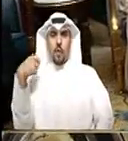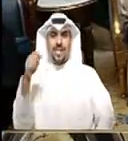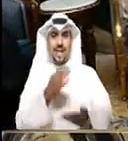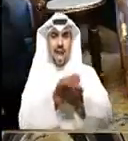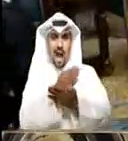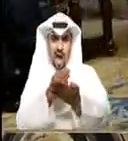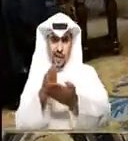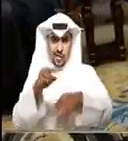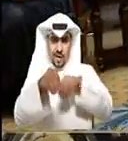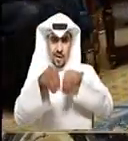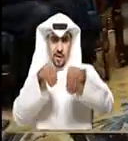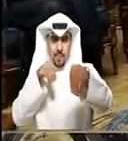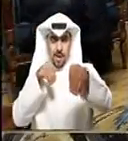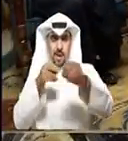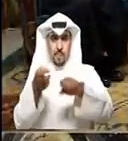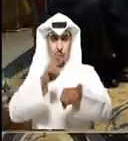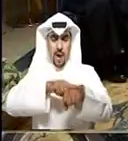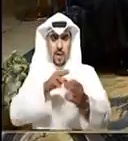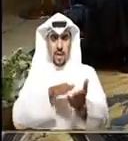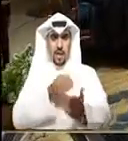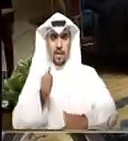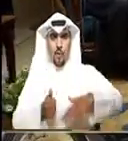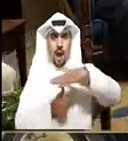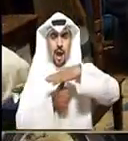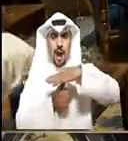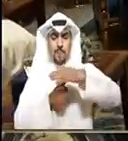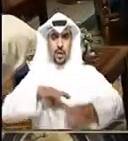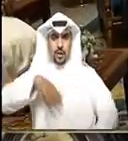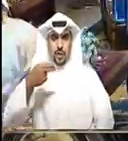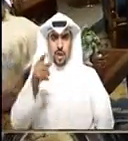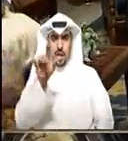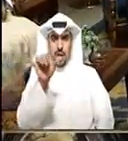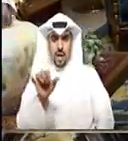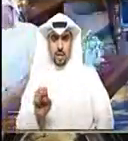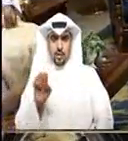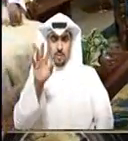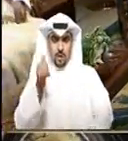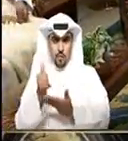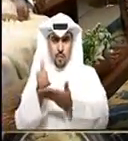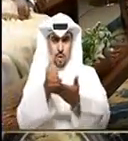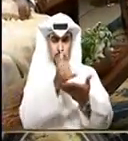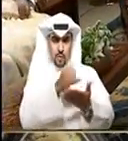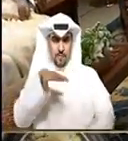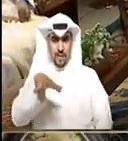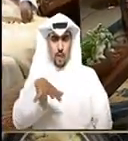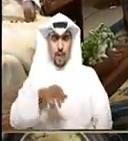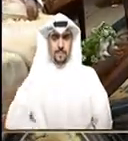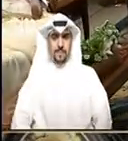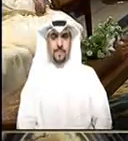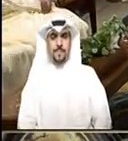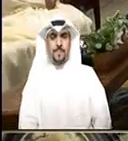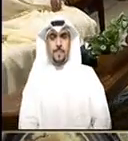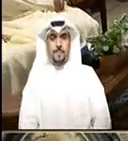الحمد الصباح ووزير شؤون الديوان الأميرية الشيخ علي جراح الصباح وكبار المسؤولين في الدولة.